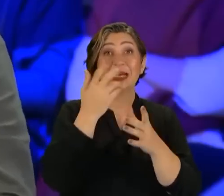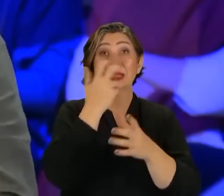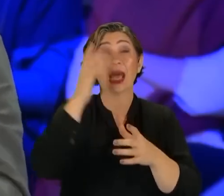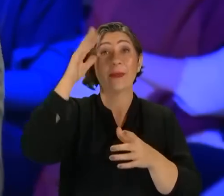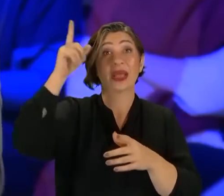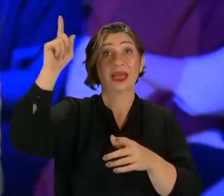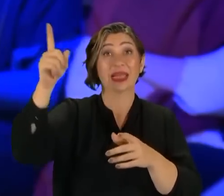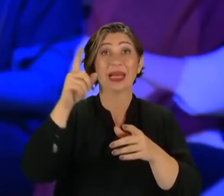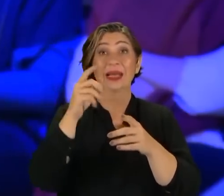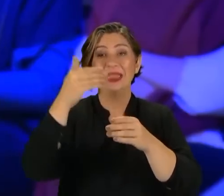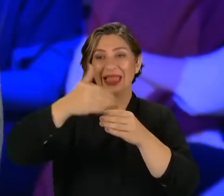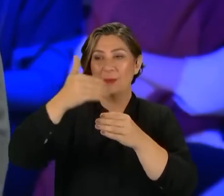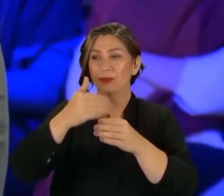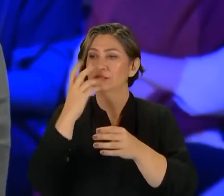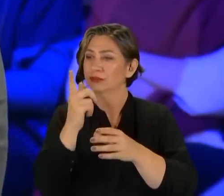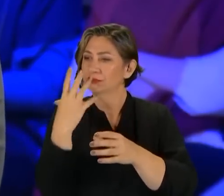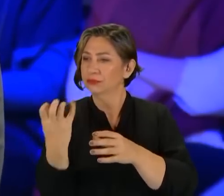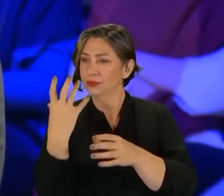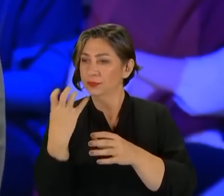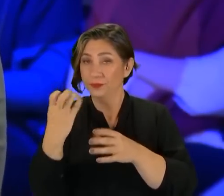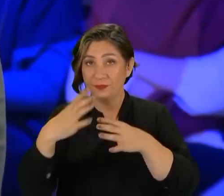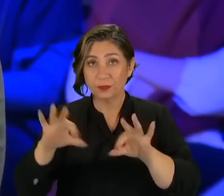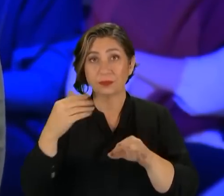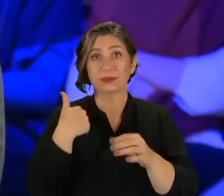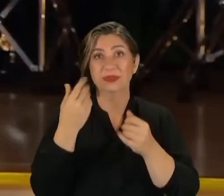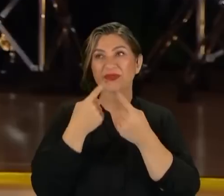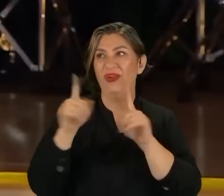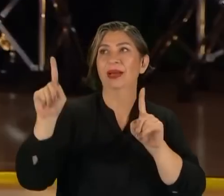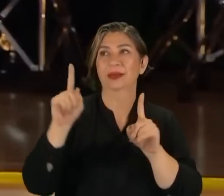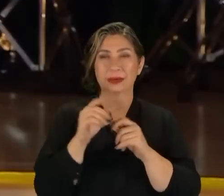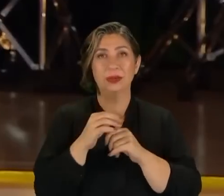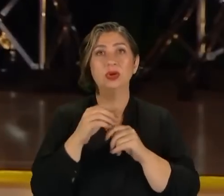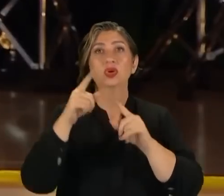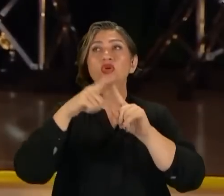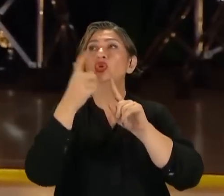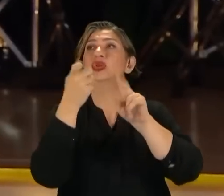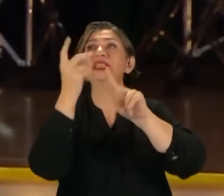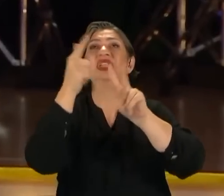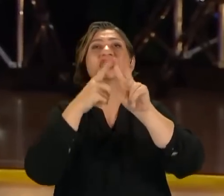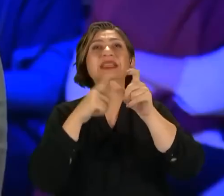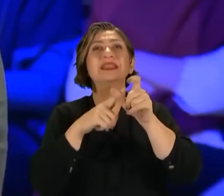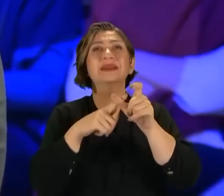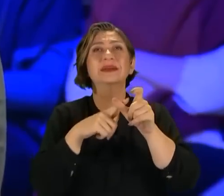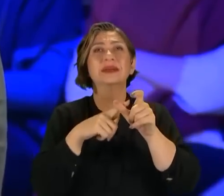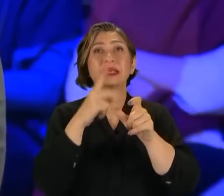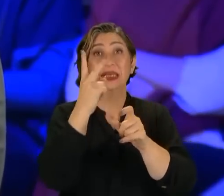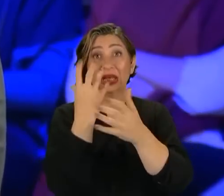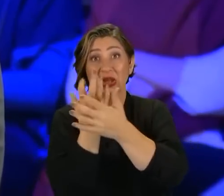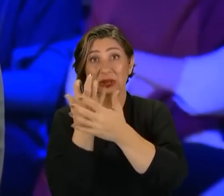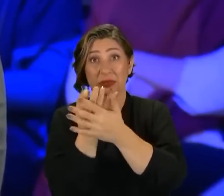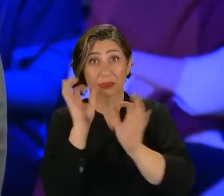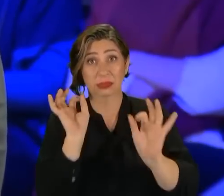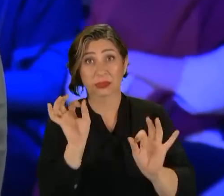New York'ta teybe band kayda analog şekilde kaydettik. O yüzden bizim için biraz önemli. 2 inç. 2 inçe kaydettiniz.